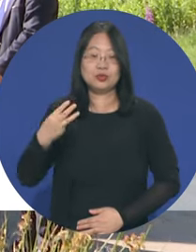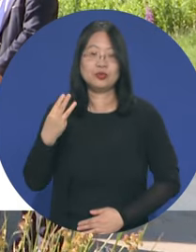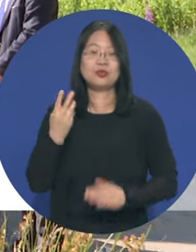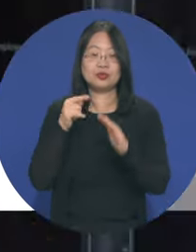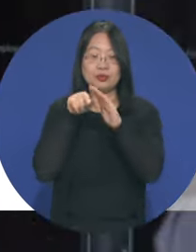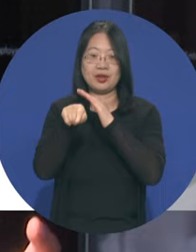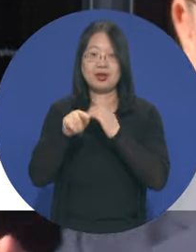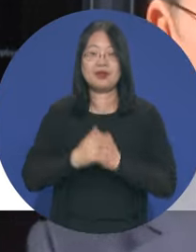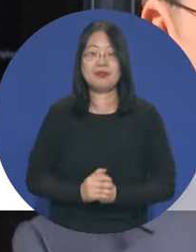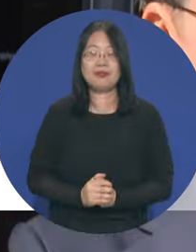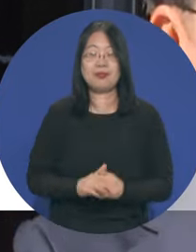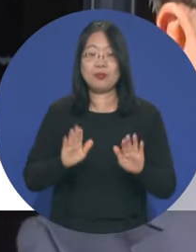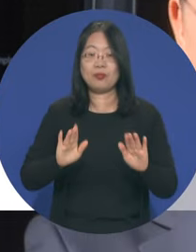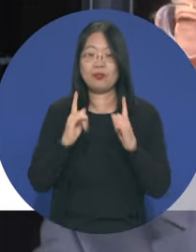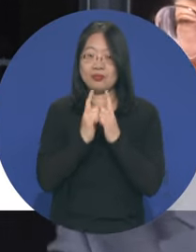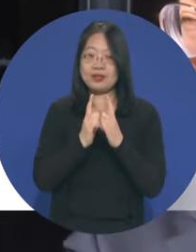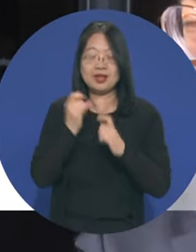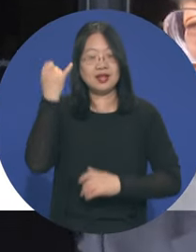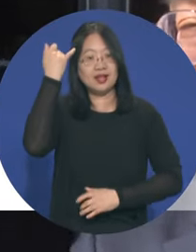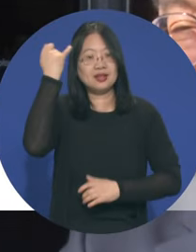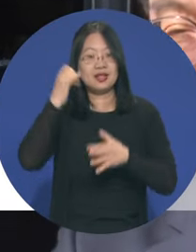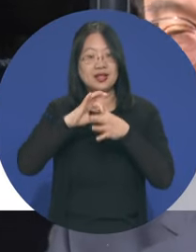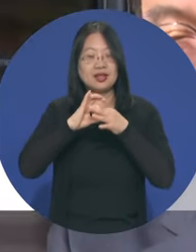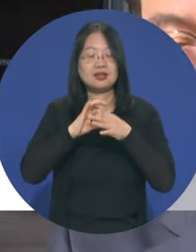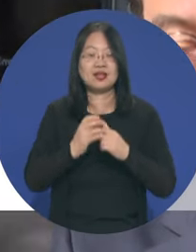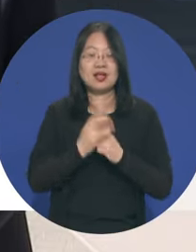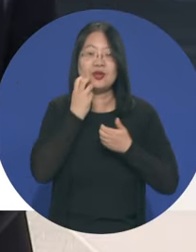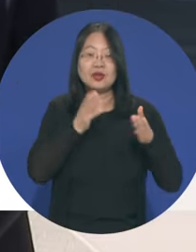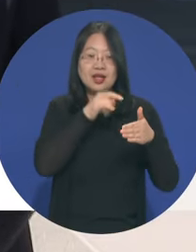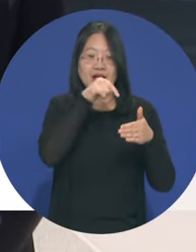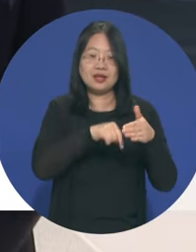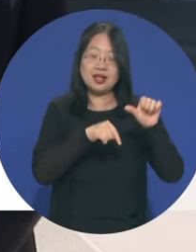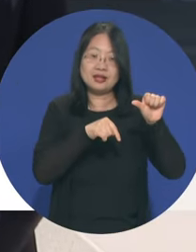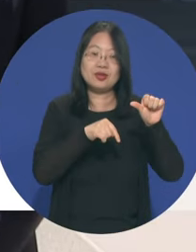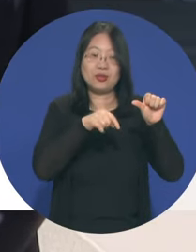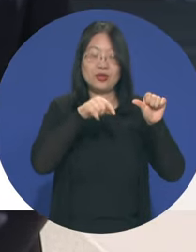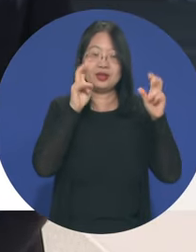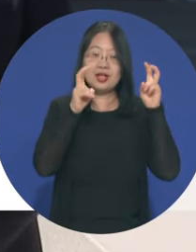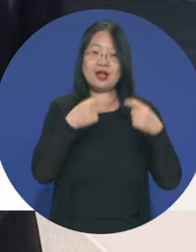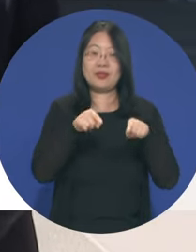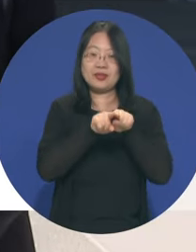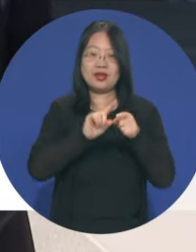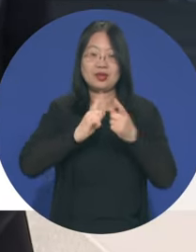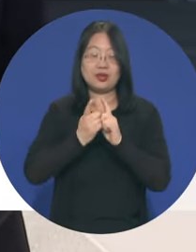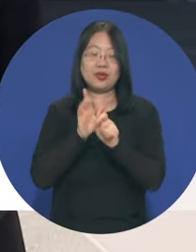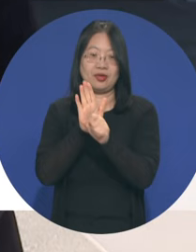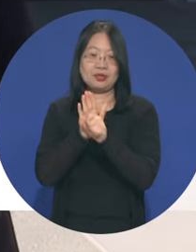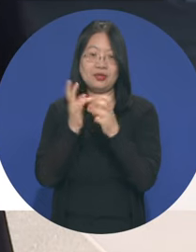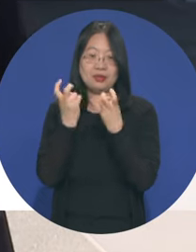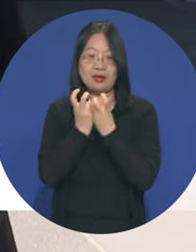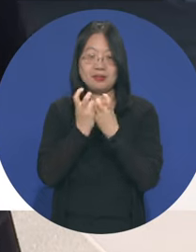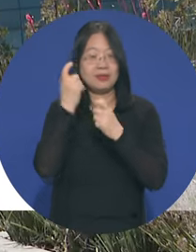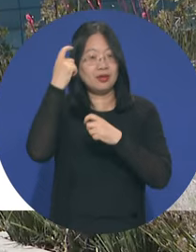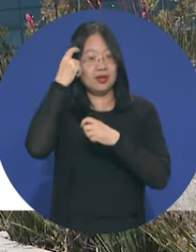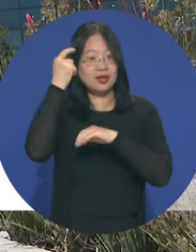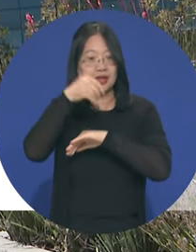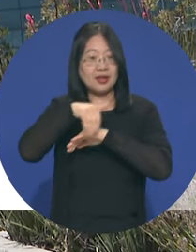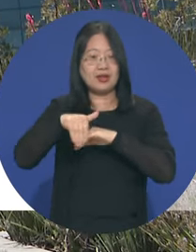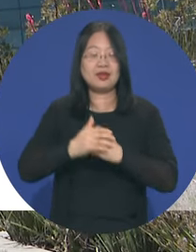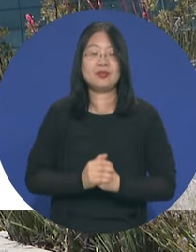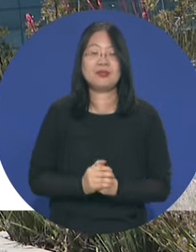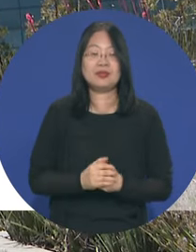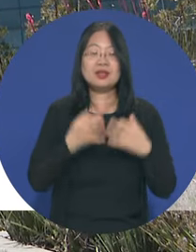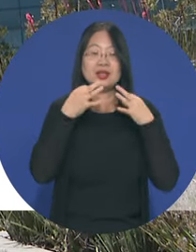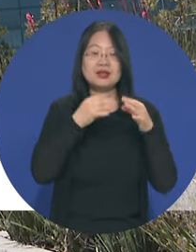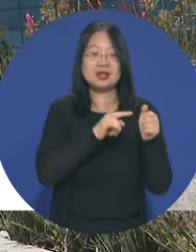찾았습니다. 이번 만남은 인공지능 관련 도내 기업 다섯 곳도 함께하며 상호 협력 방안을 모색했습니다. 특히